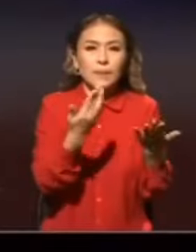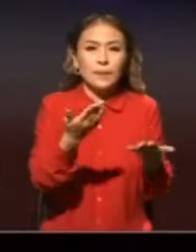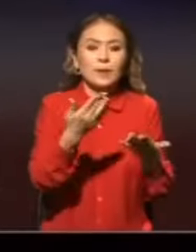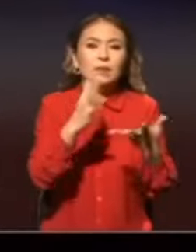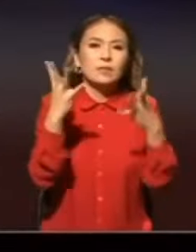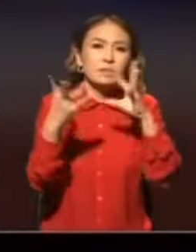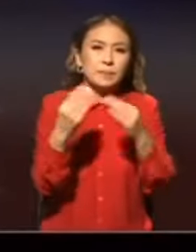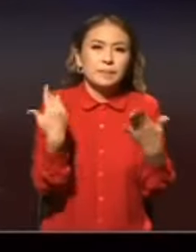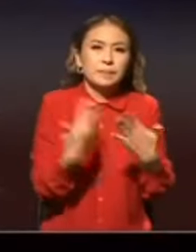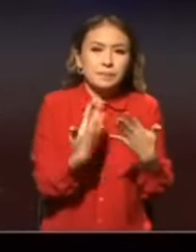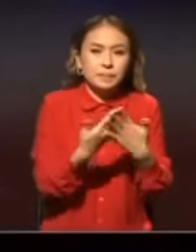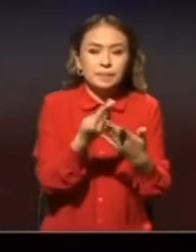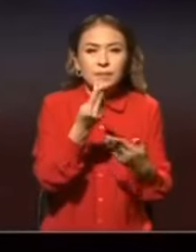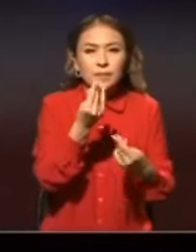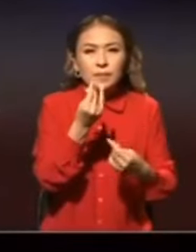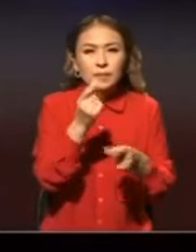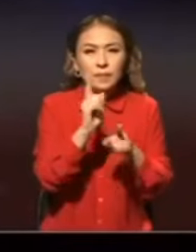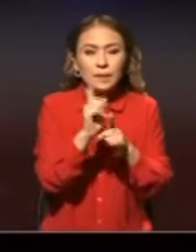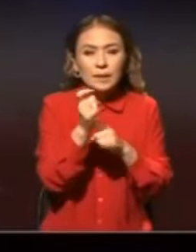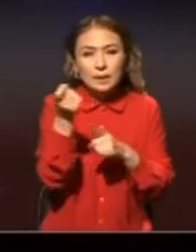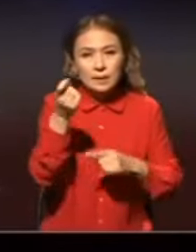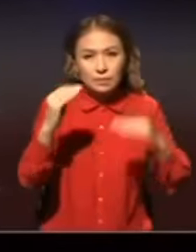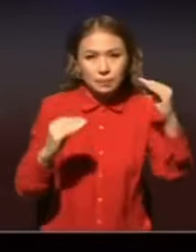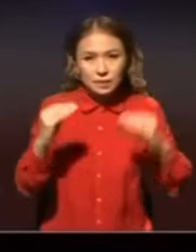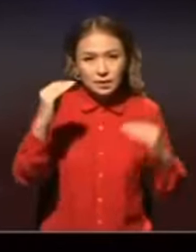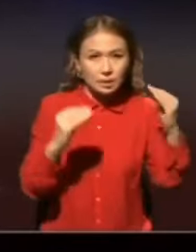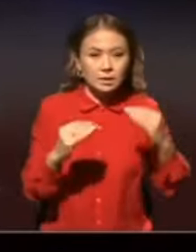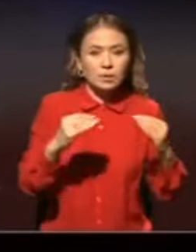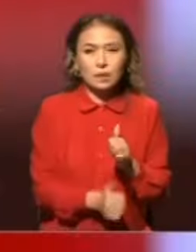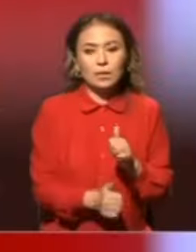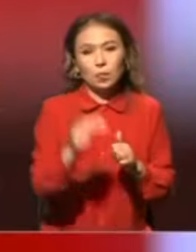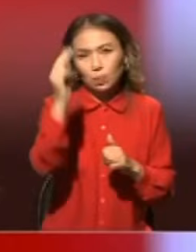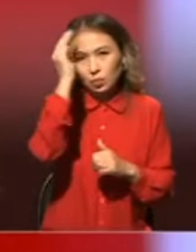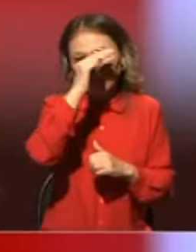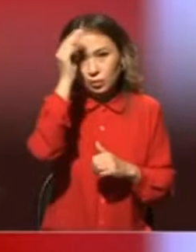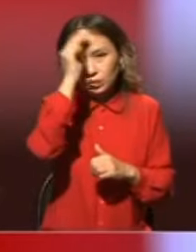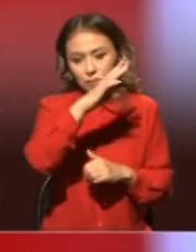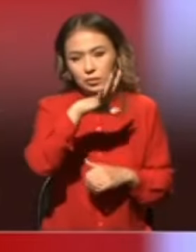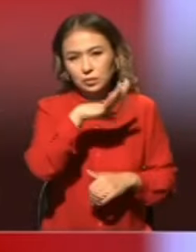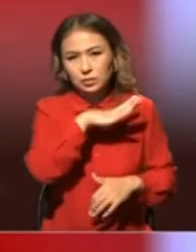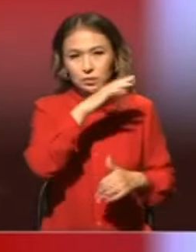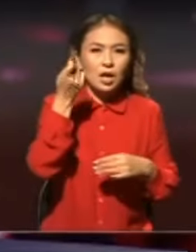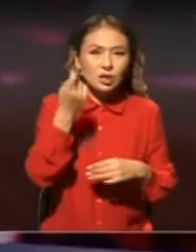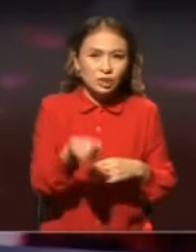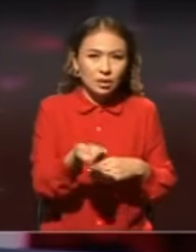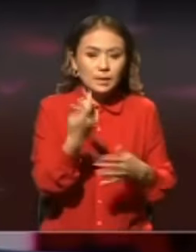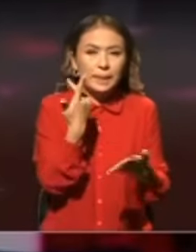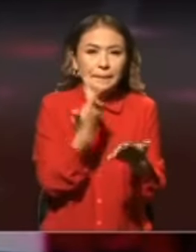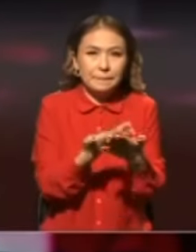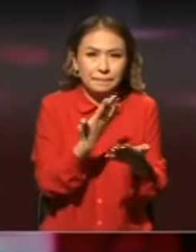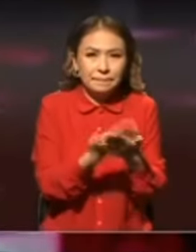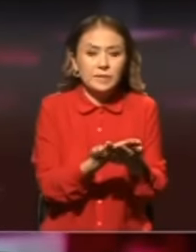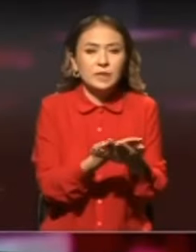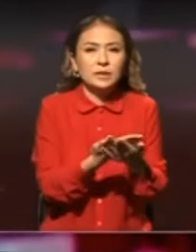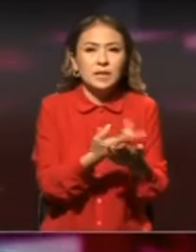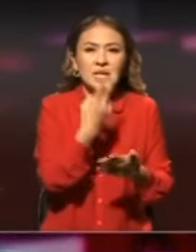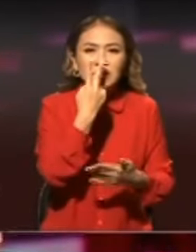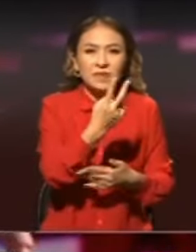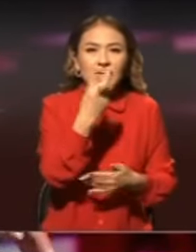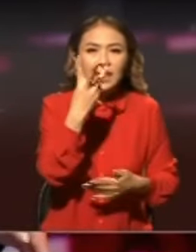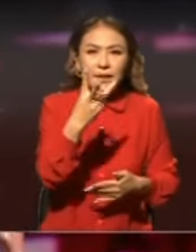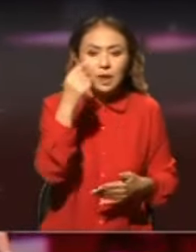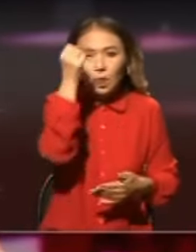өнімінің, мысалы дәнді дақылдардың өзіне келейік, бидайға келейік, оларда 1,5 есе арзан. Мысалы, осыдан 1-2 жыл